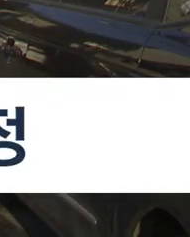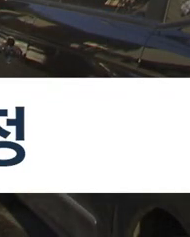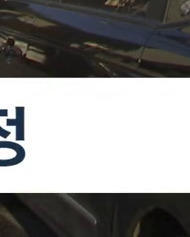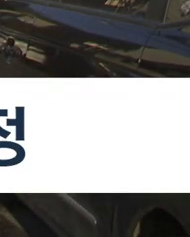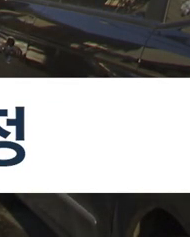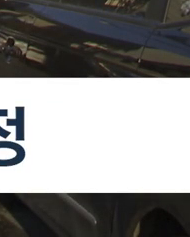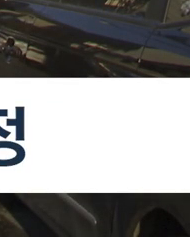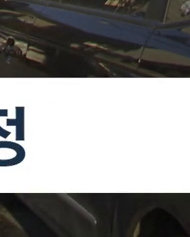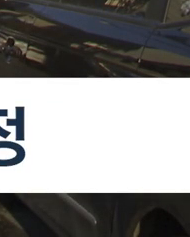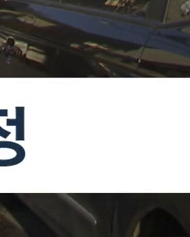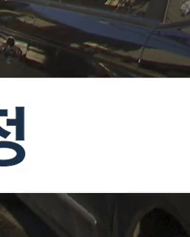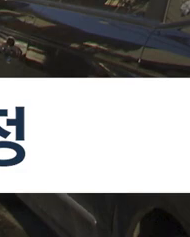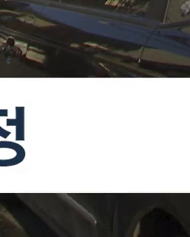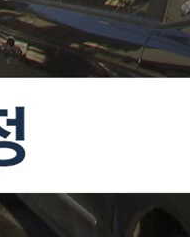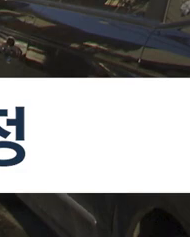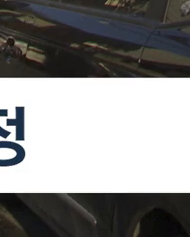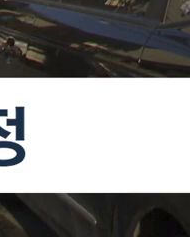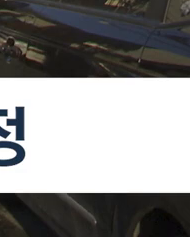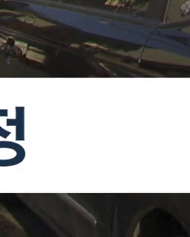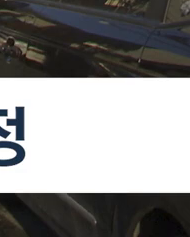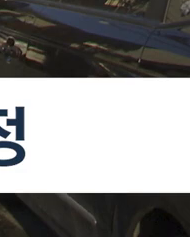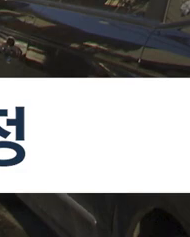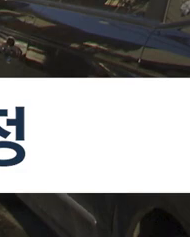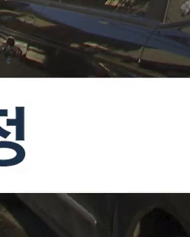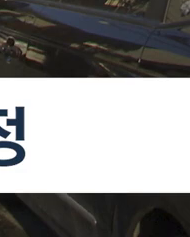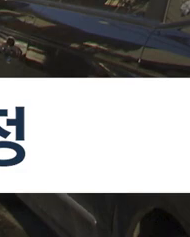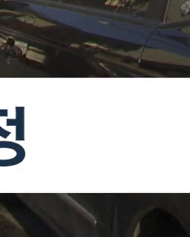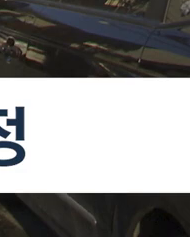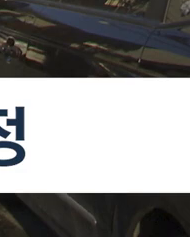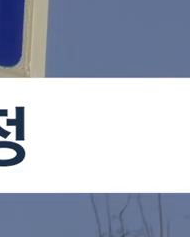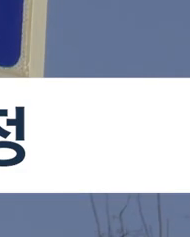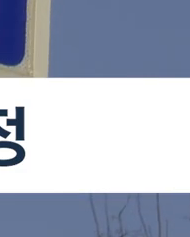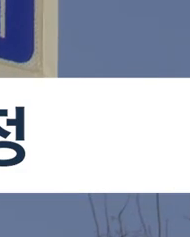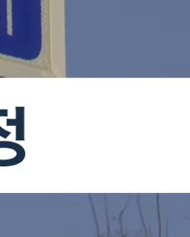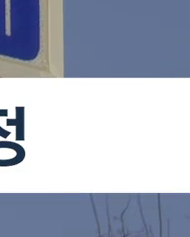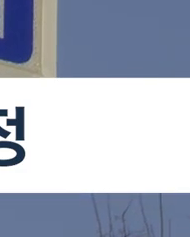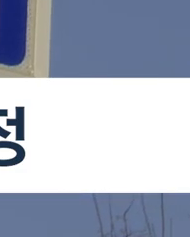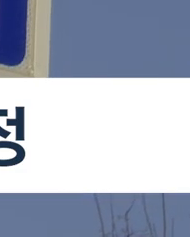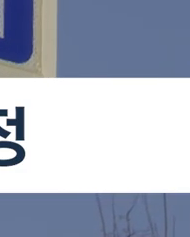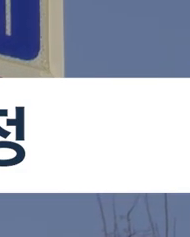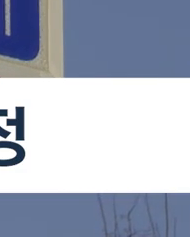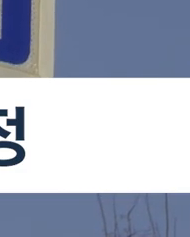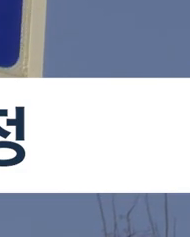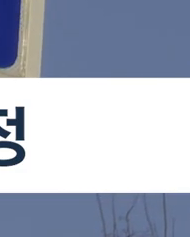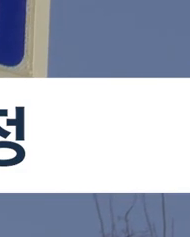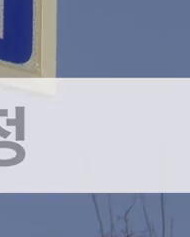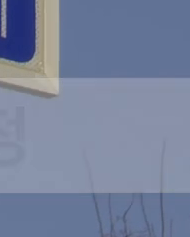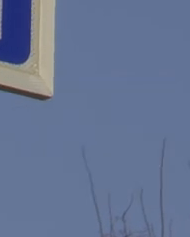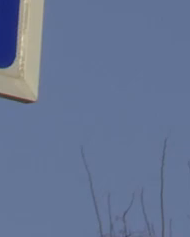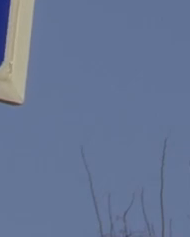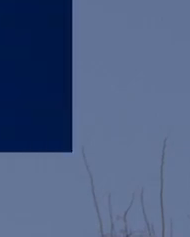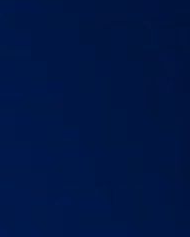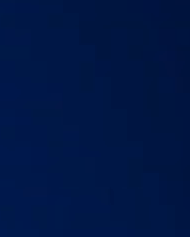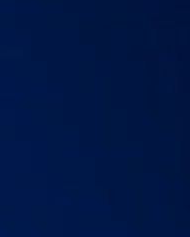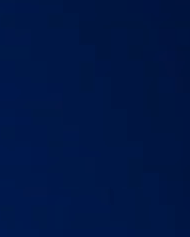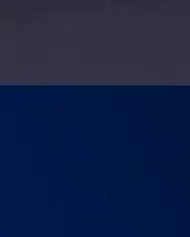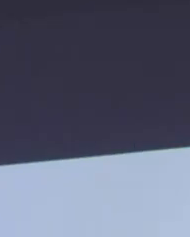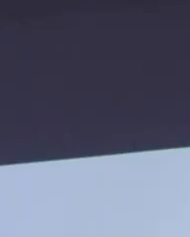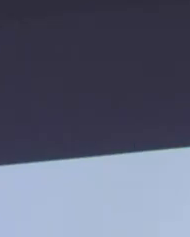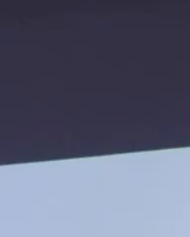강서구가 최근 서울시에서 실시한 2022년 주소정보 업무평가에서 우수기관으로 선정됐습니다.